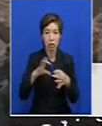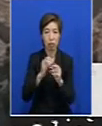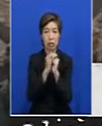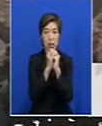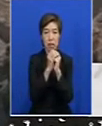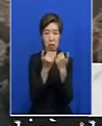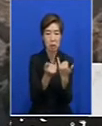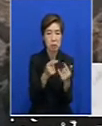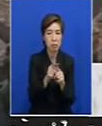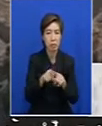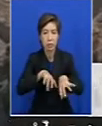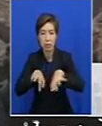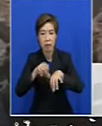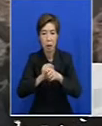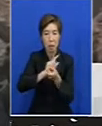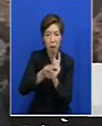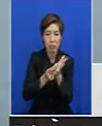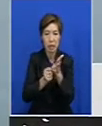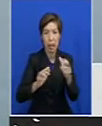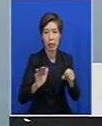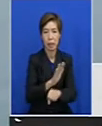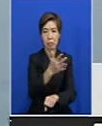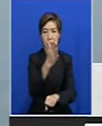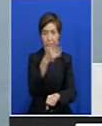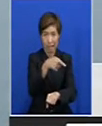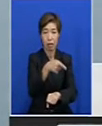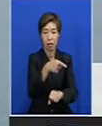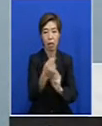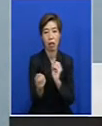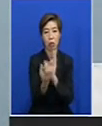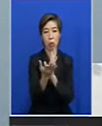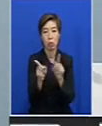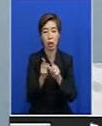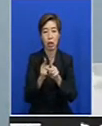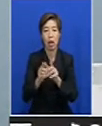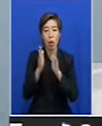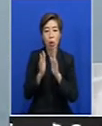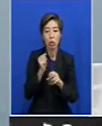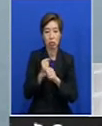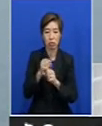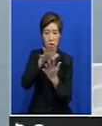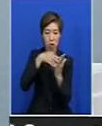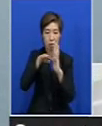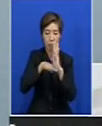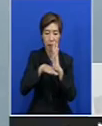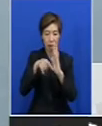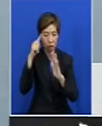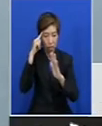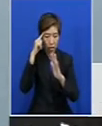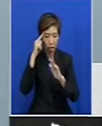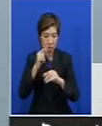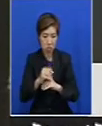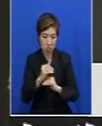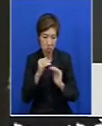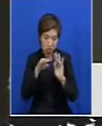ที่จีนไม่สามารถดำเนินการปฏิรูปได้อย่างเต็มที่ส่งผลให้ความน่าเชื่อถือของเจ้าหน้าที่กำหนดนโยบายของจีนมีความเสี่ยง